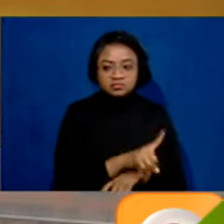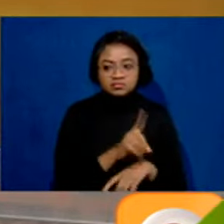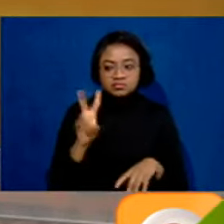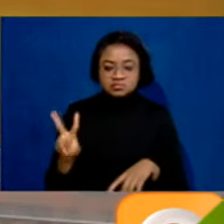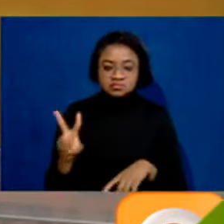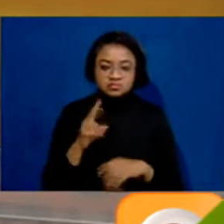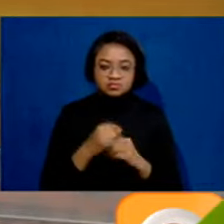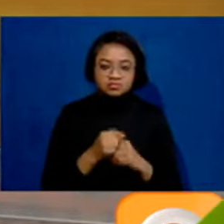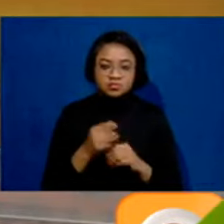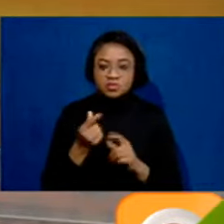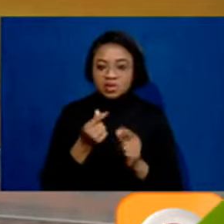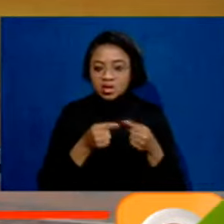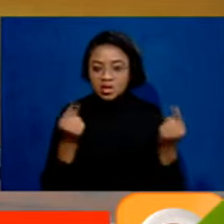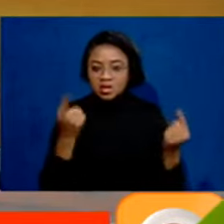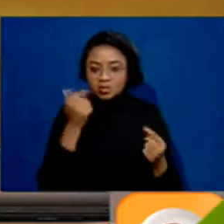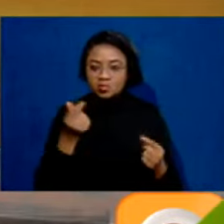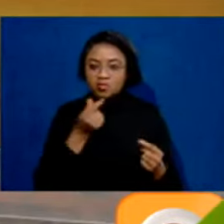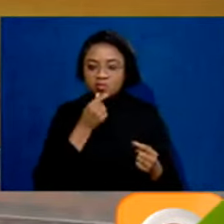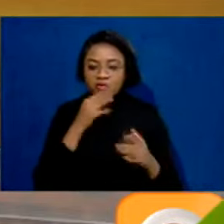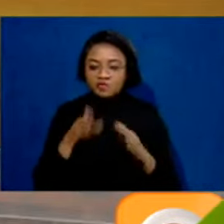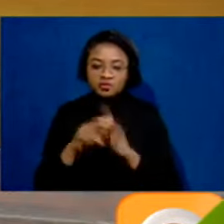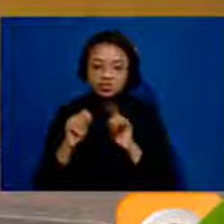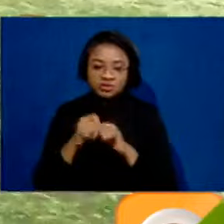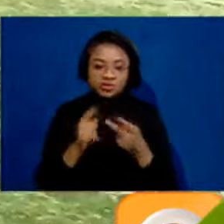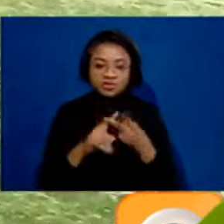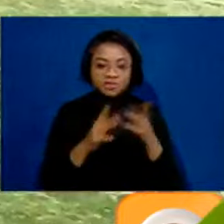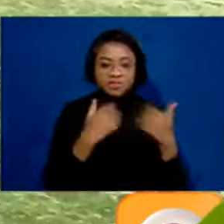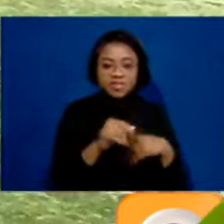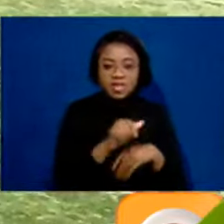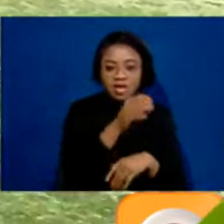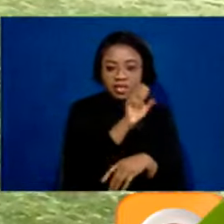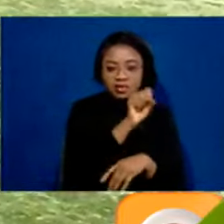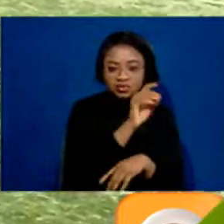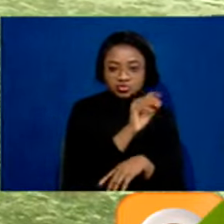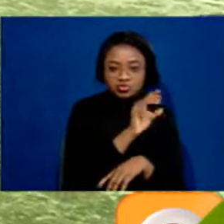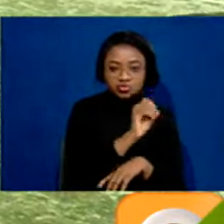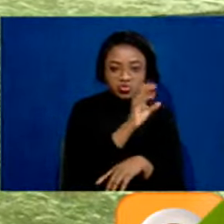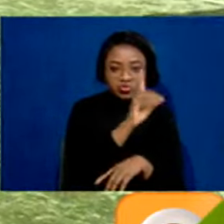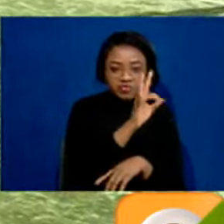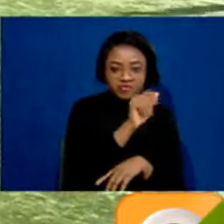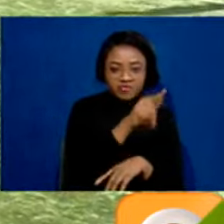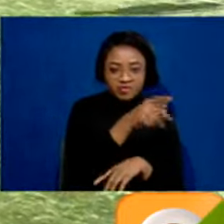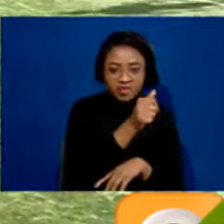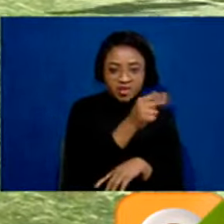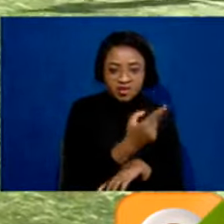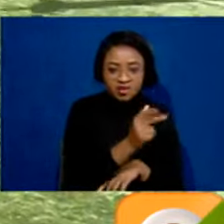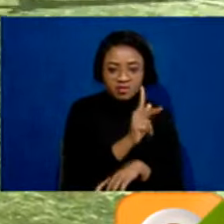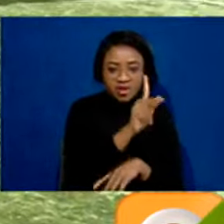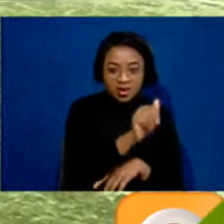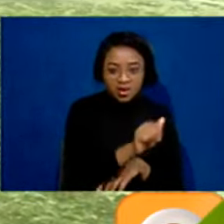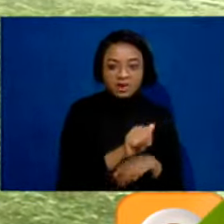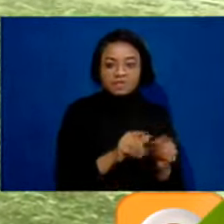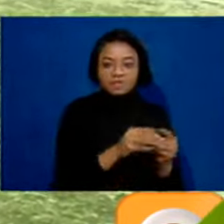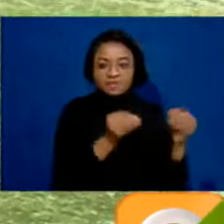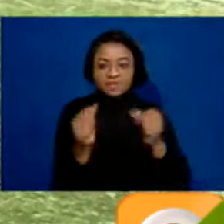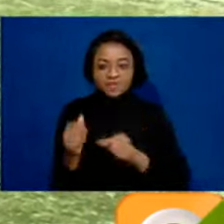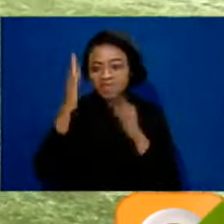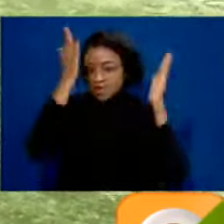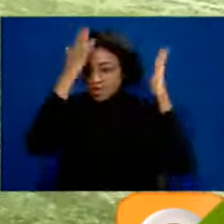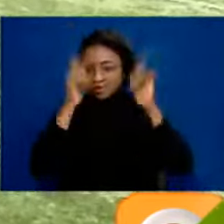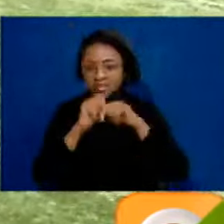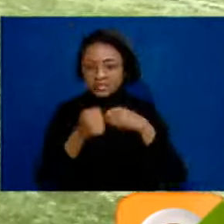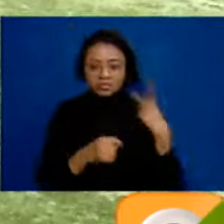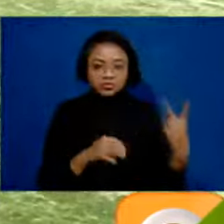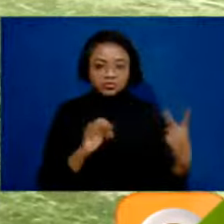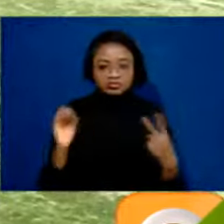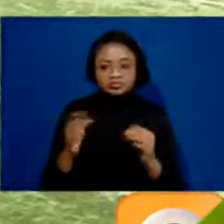Gor Mahia. Naam, katika uwanja wa Dandora Sofapaka waliandikisha ushindi wake wa pili ligini kwa kuilaza Kakamega Homeboys mabao mawili